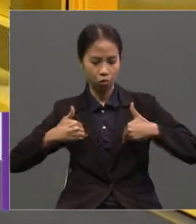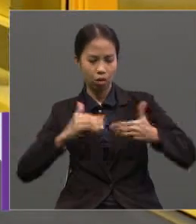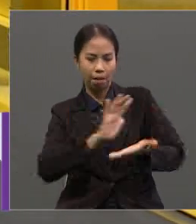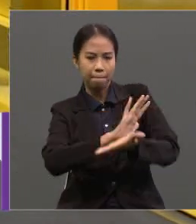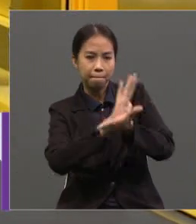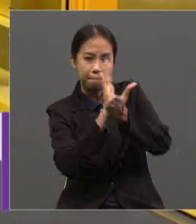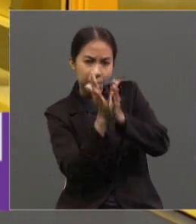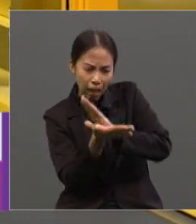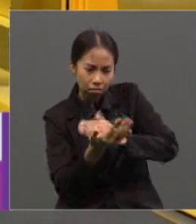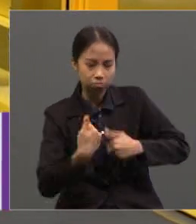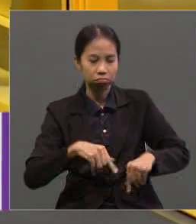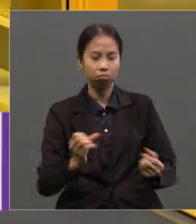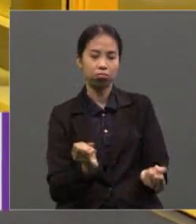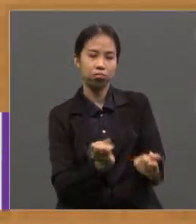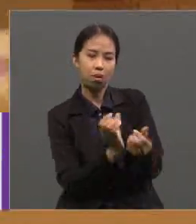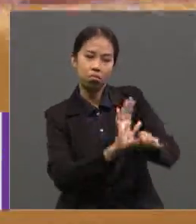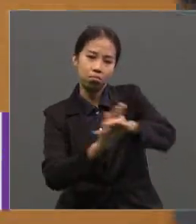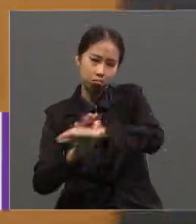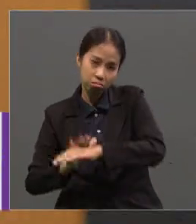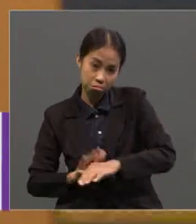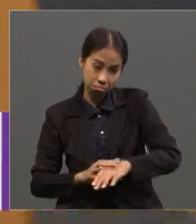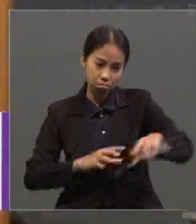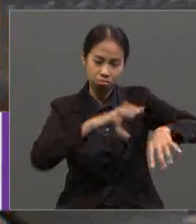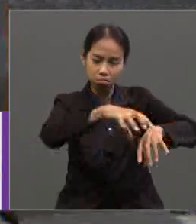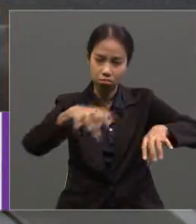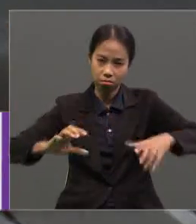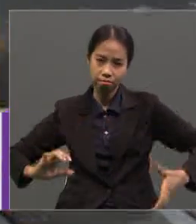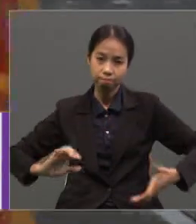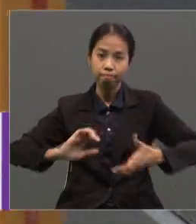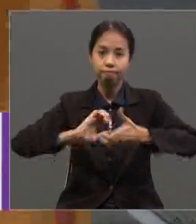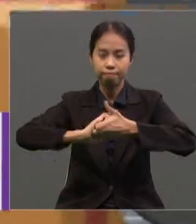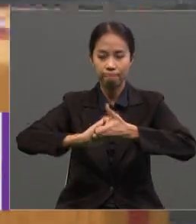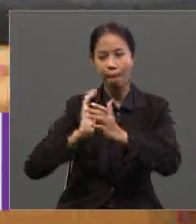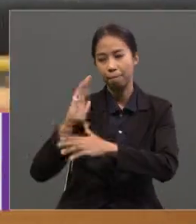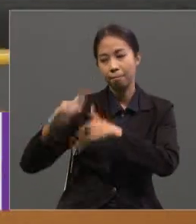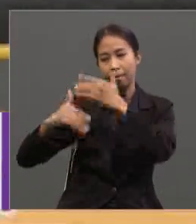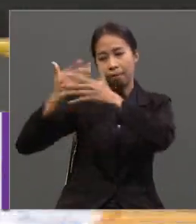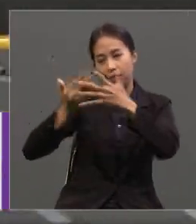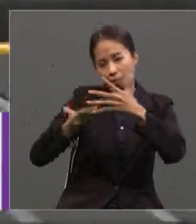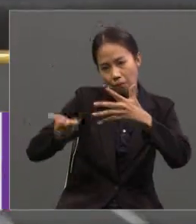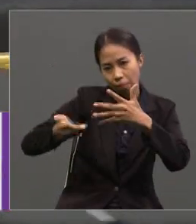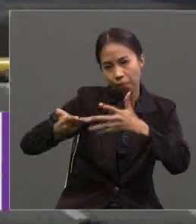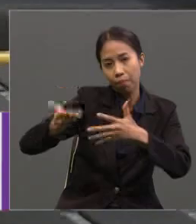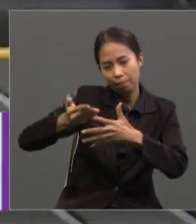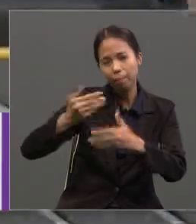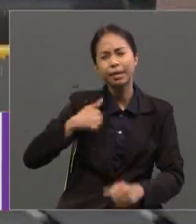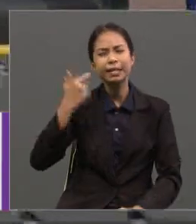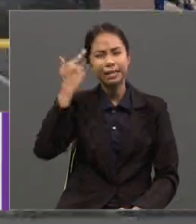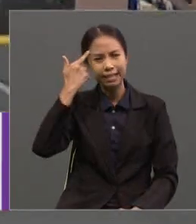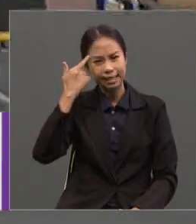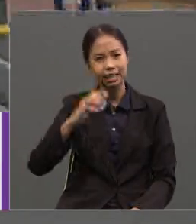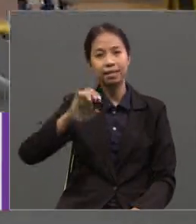ตัวกระตุ้นให้ทุกภาคส่วนร่วมมือกันยกระดับการพัฒนาองค์กรให้มีความยั่งยืนจึงมอบหมายให้ทุกหน่วยงานในสังกัดนำแนวคิด